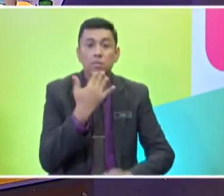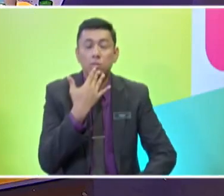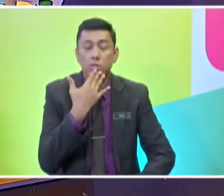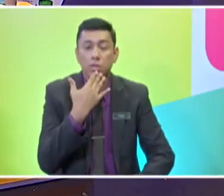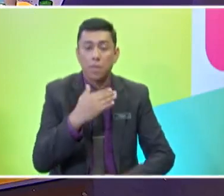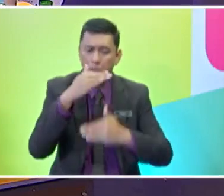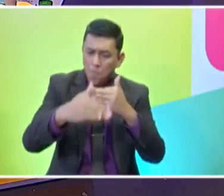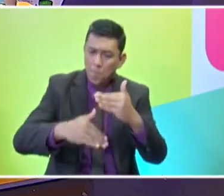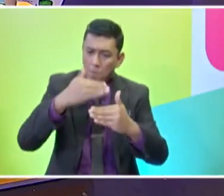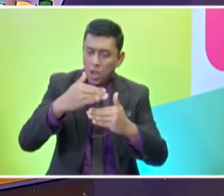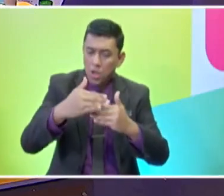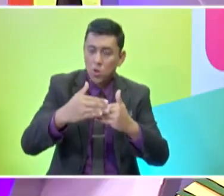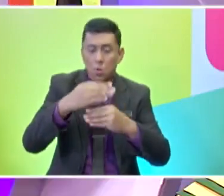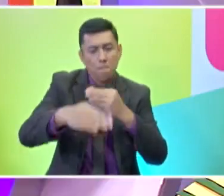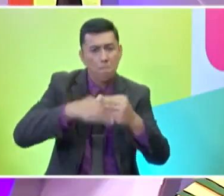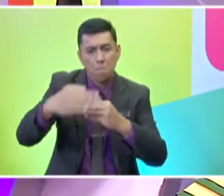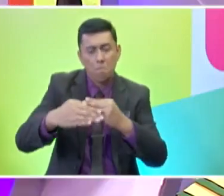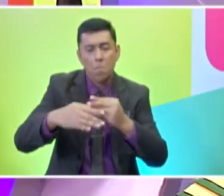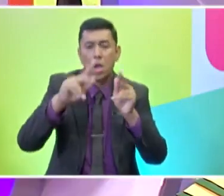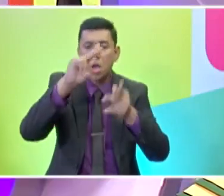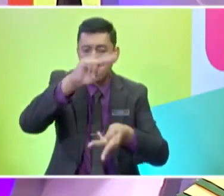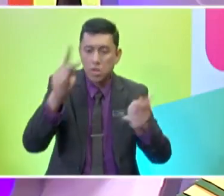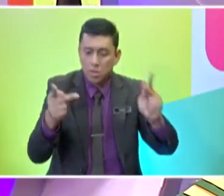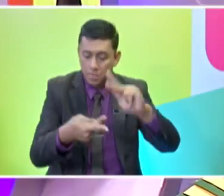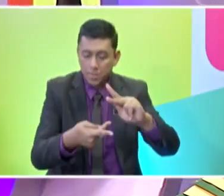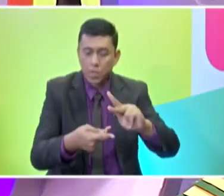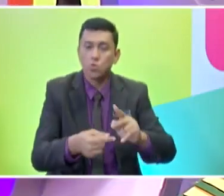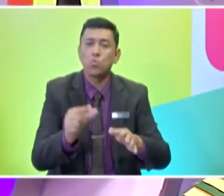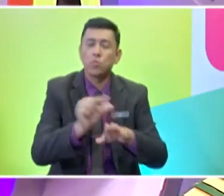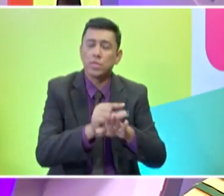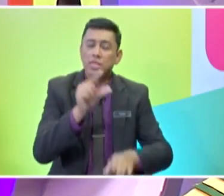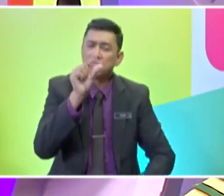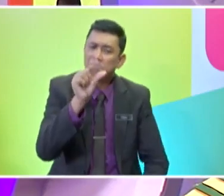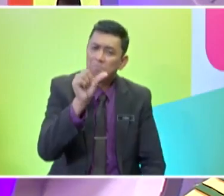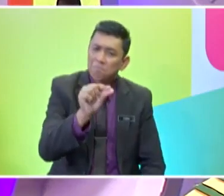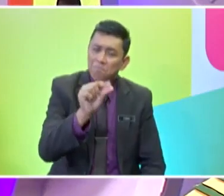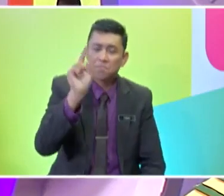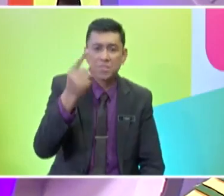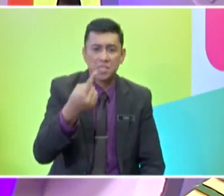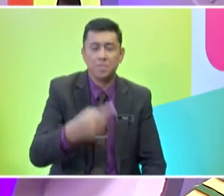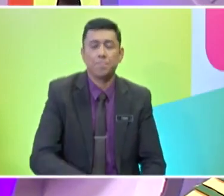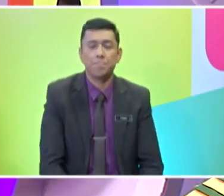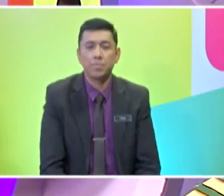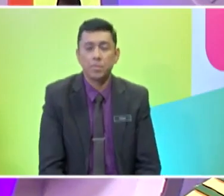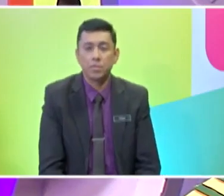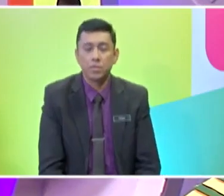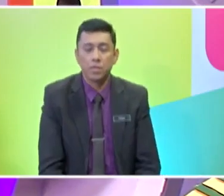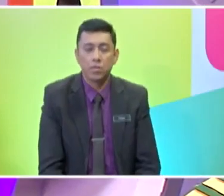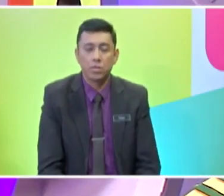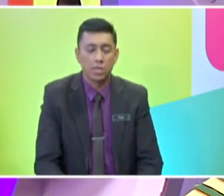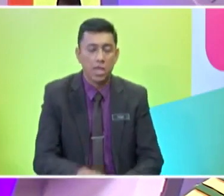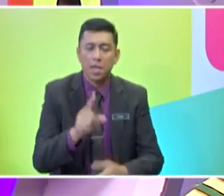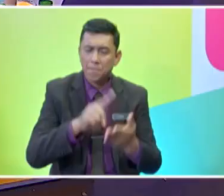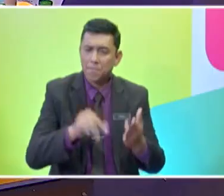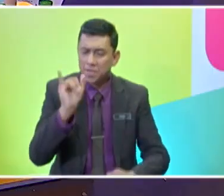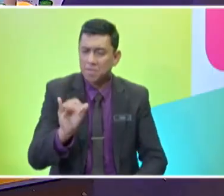membalut keseluruhan kotak tersebut dengan cara menambah tapi tak kalah kita ini jadi aku yang tadi